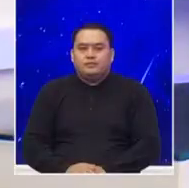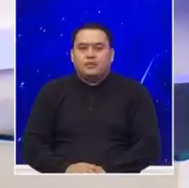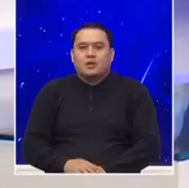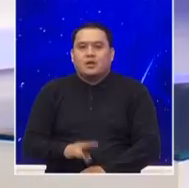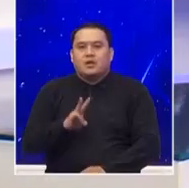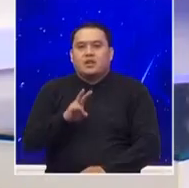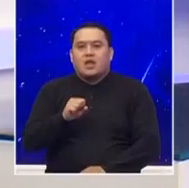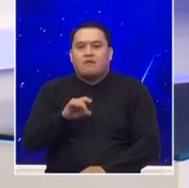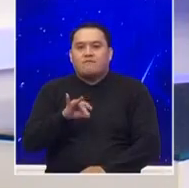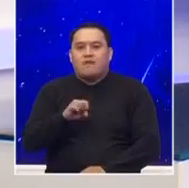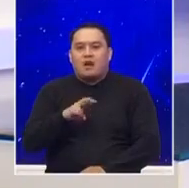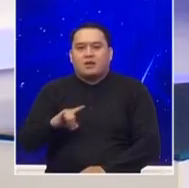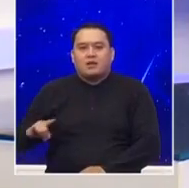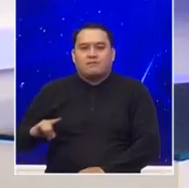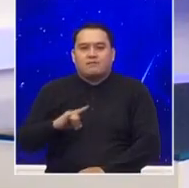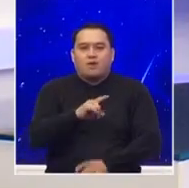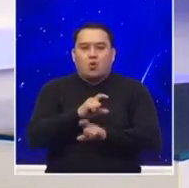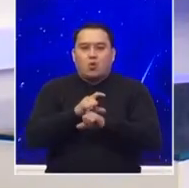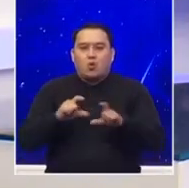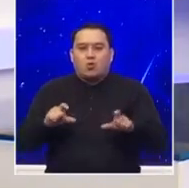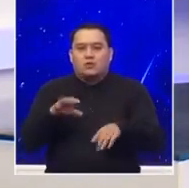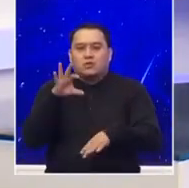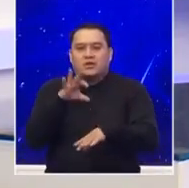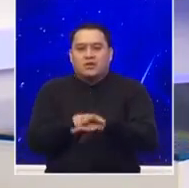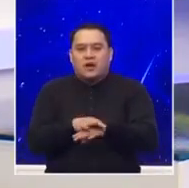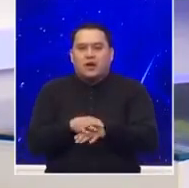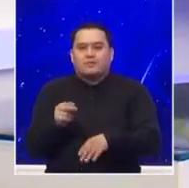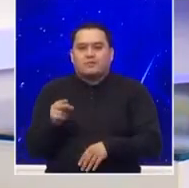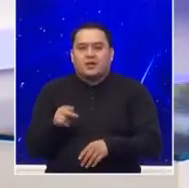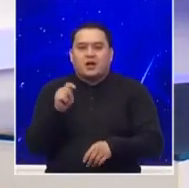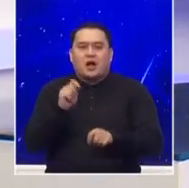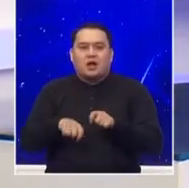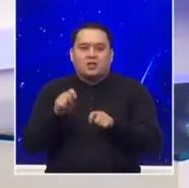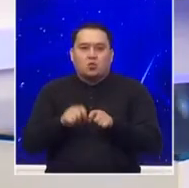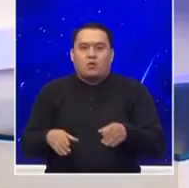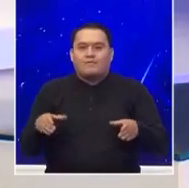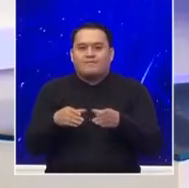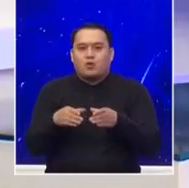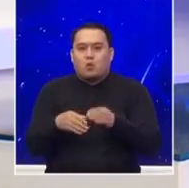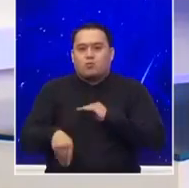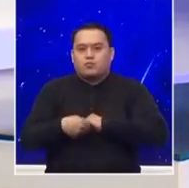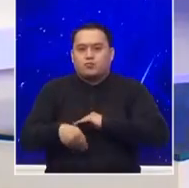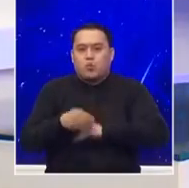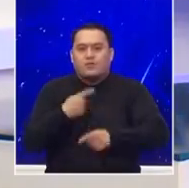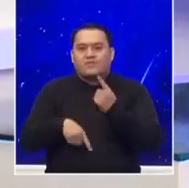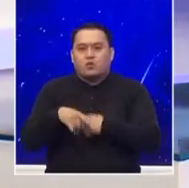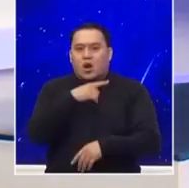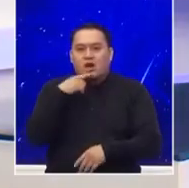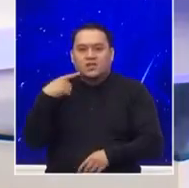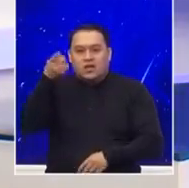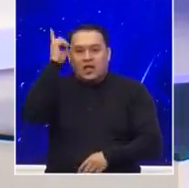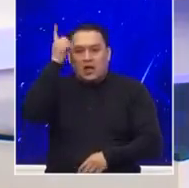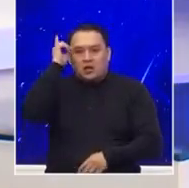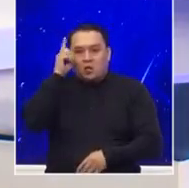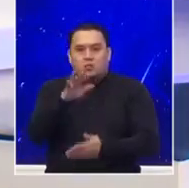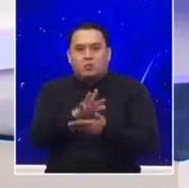Алексей Навальный задержан в аэропорту Шереметьево при прохождении паспортного контроля. Основатель фонда борьбы с коррупцией вернулся в Россию из Германии